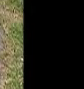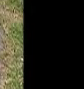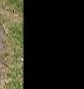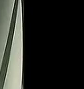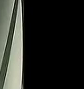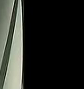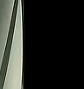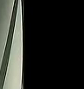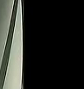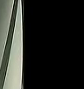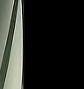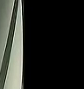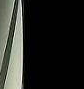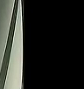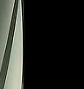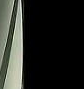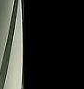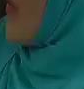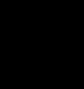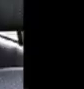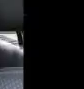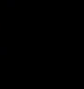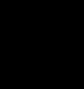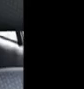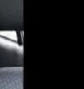Ya apalah susah benar nak bagi tanda isyarat.